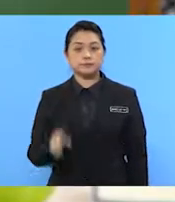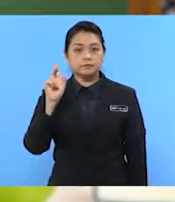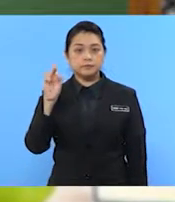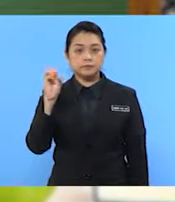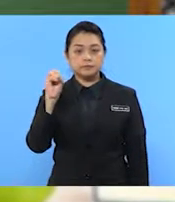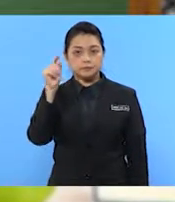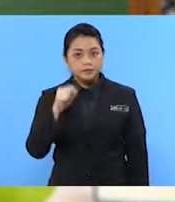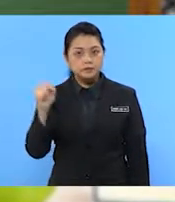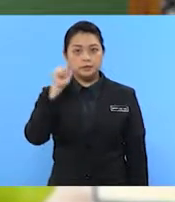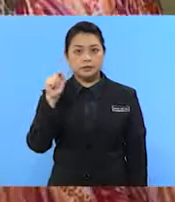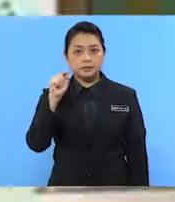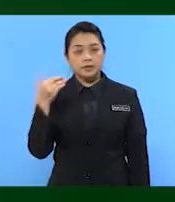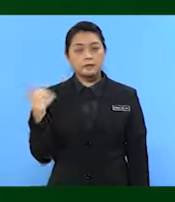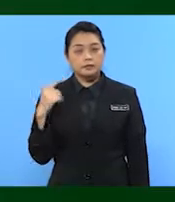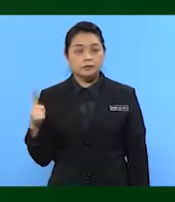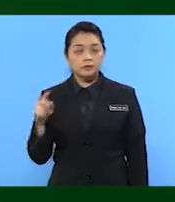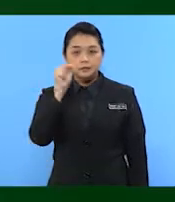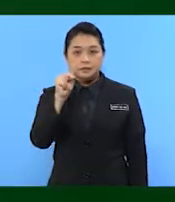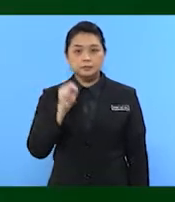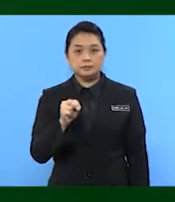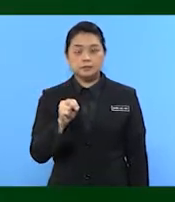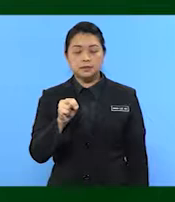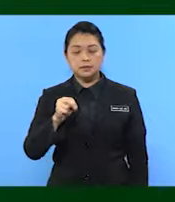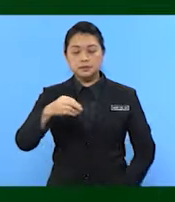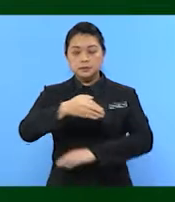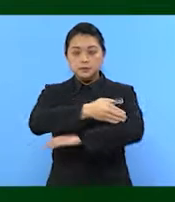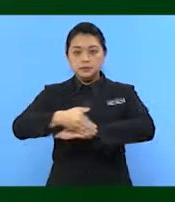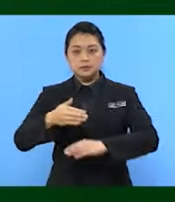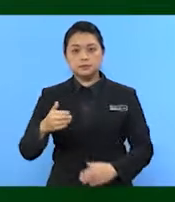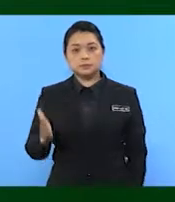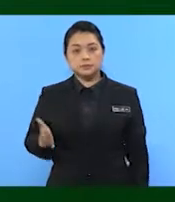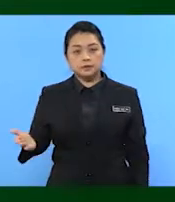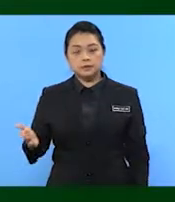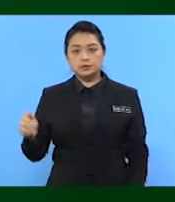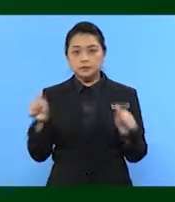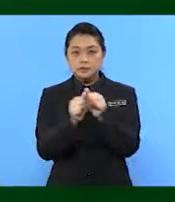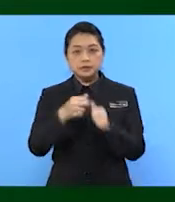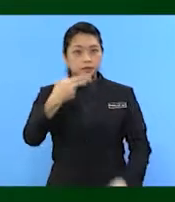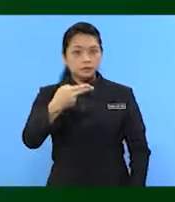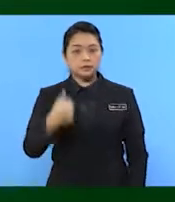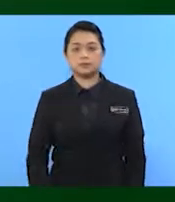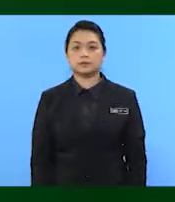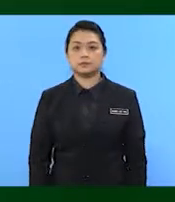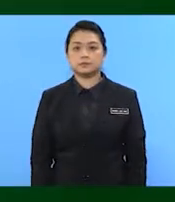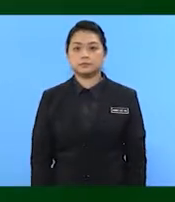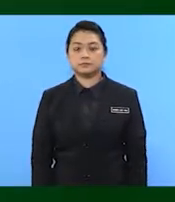Kosinus bagi sudut teta ialah nisbah sisi bersebelahan kepada hipotenuse.